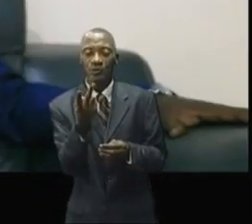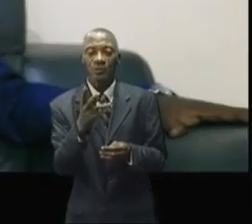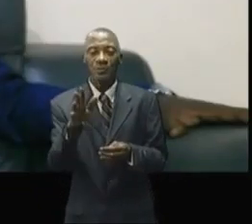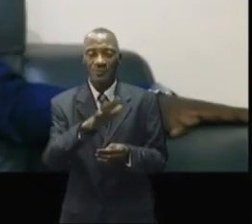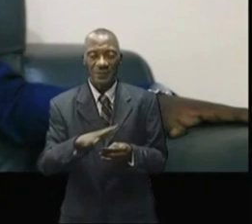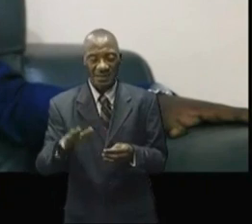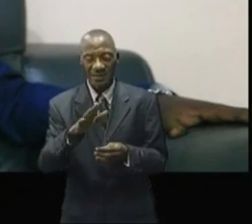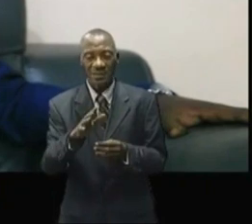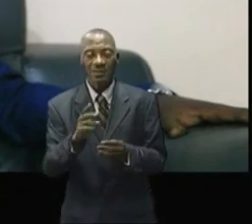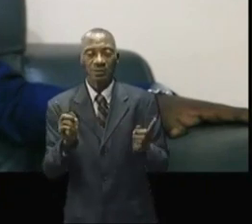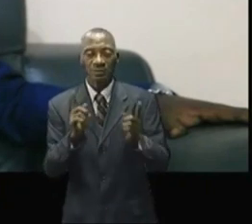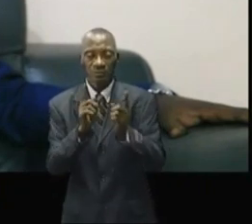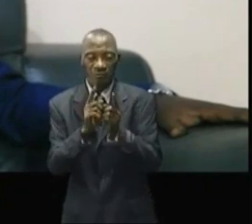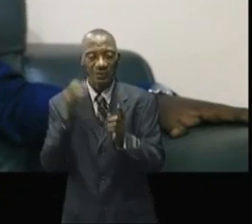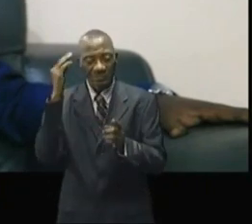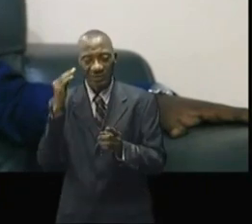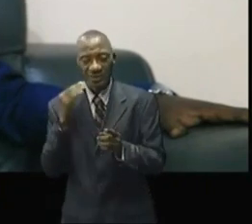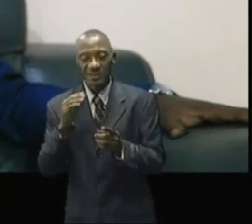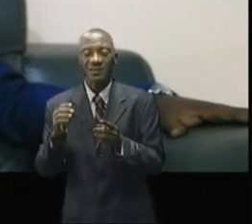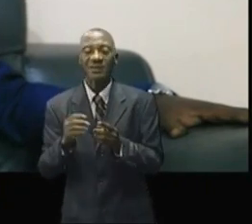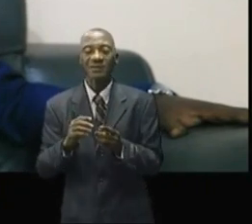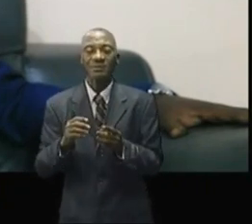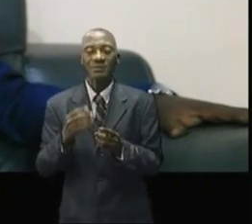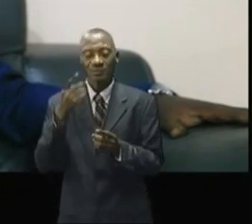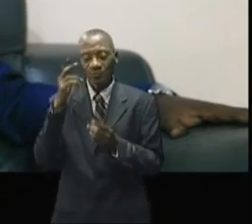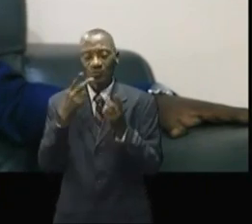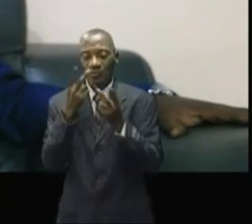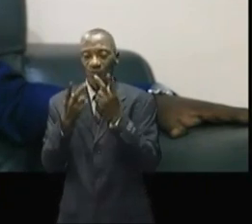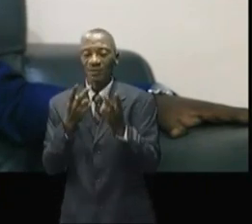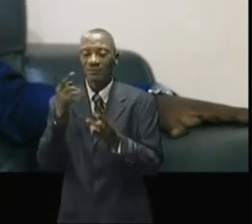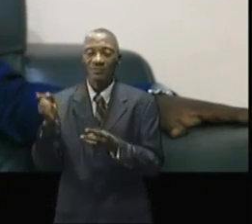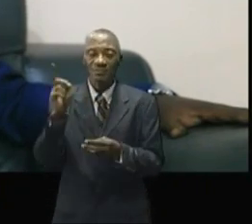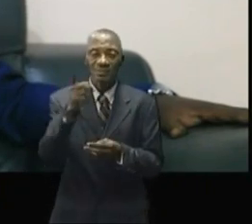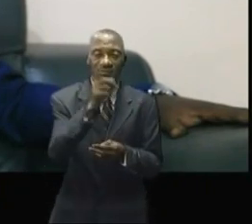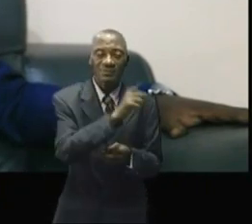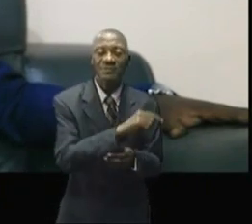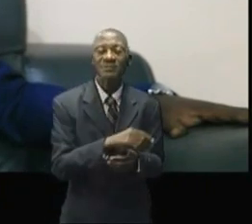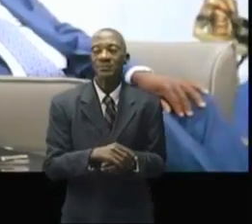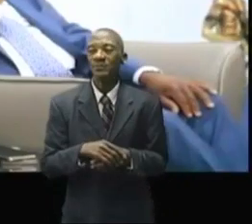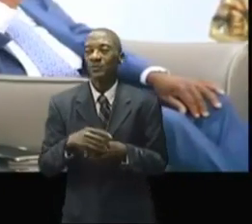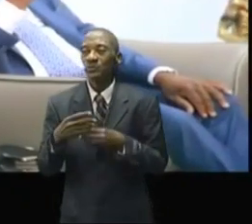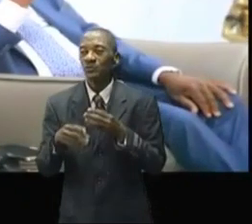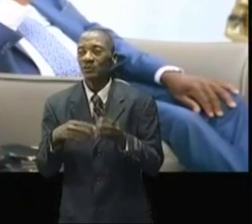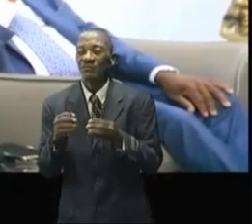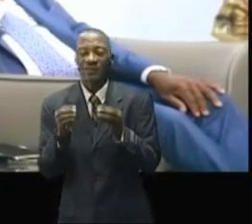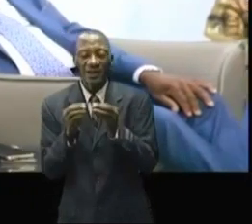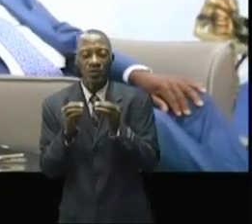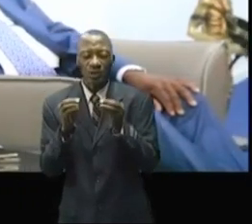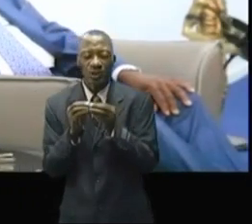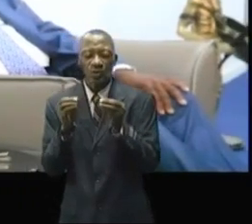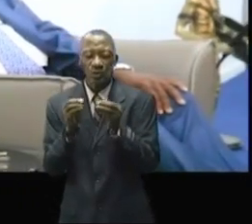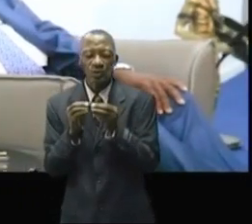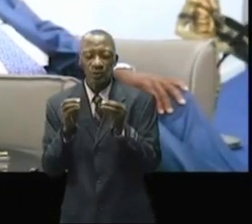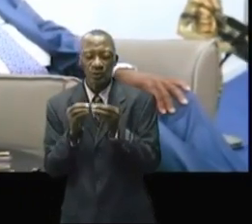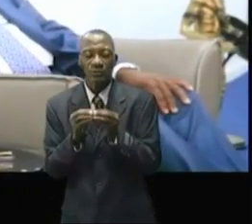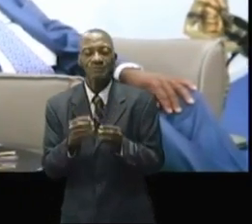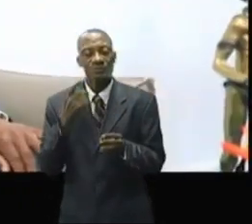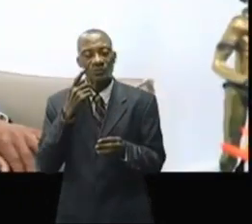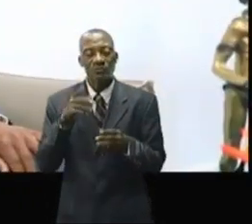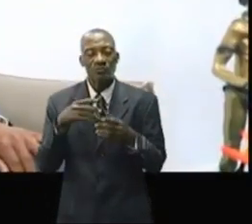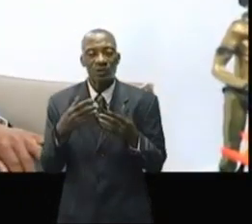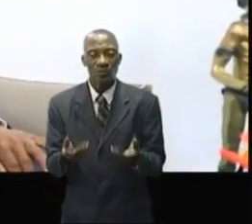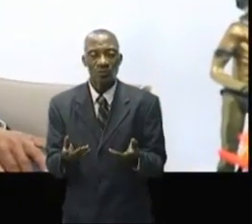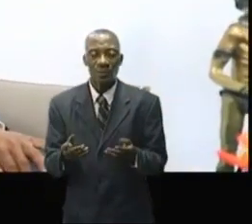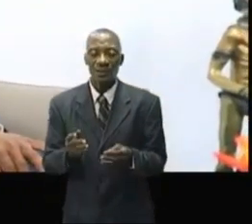pour l'Assemblée générale qui va se tenir à l'île Maurice au mois de juillet, dont la République démocratique du